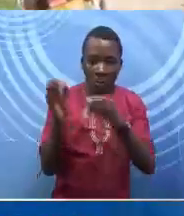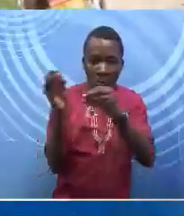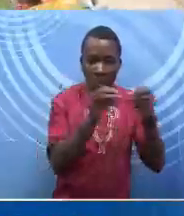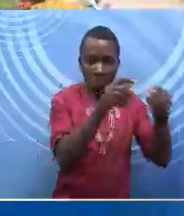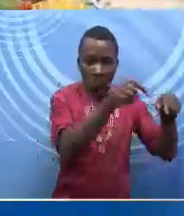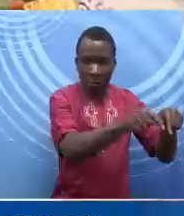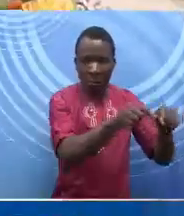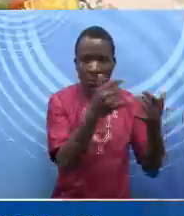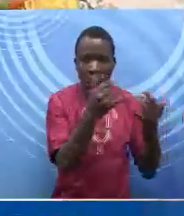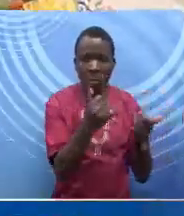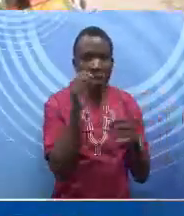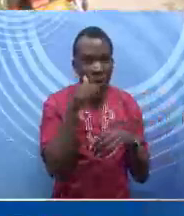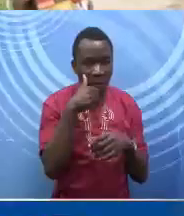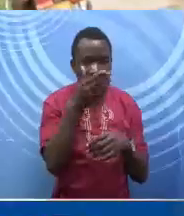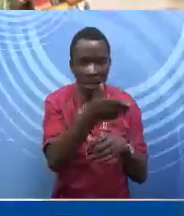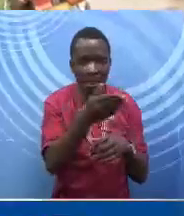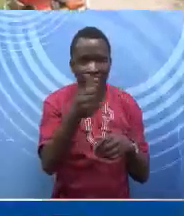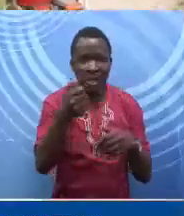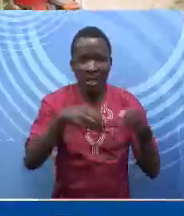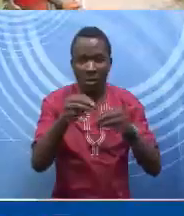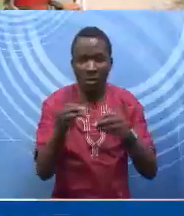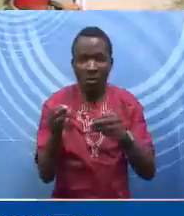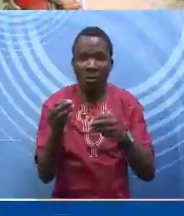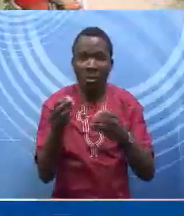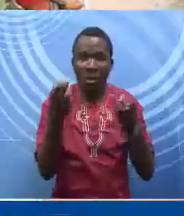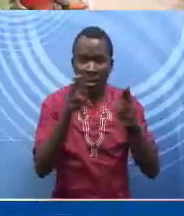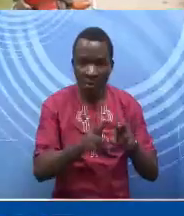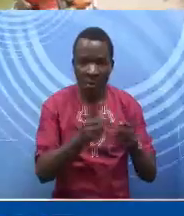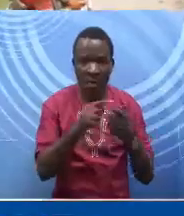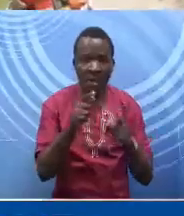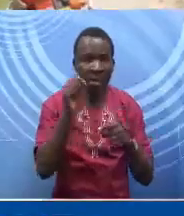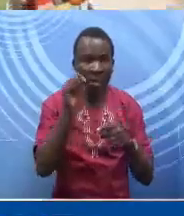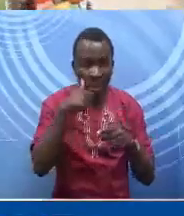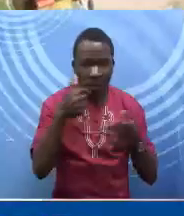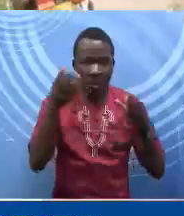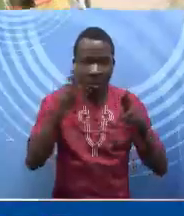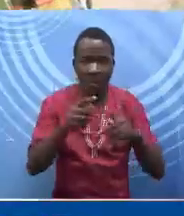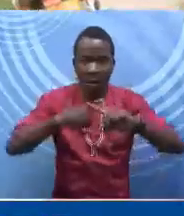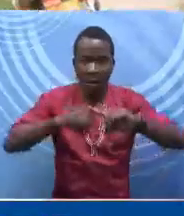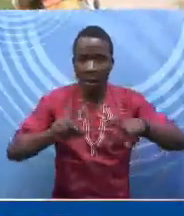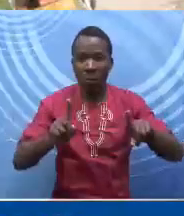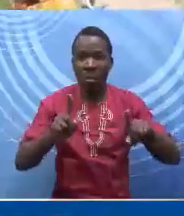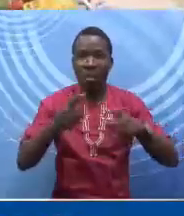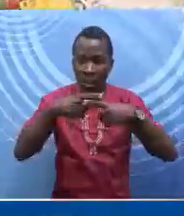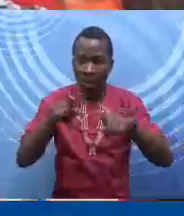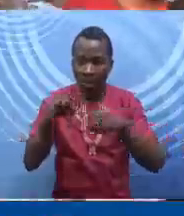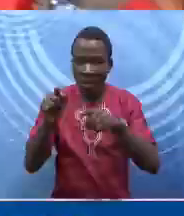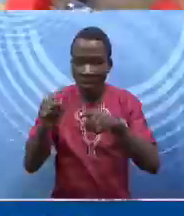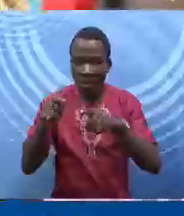hano, ubu ejo hari irindi soko rizarema. Ariko iryo ejo ryo rizarema riba ritandukanye, ntabwo ari nk'iri